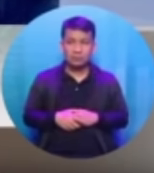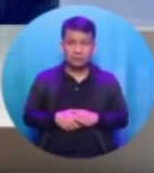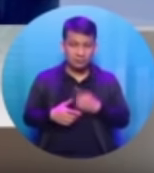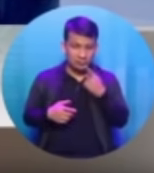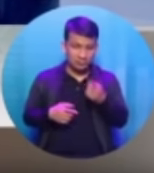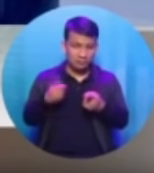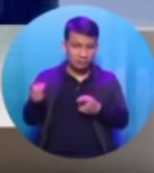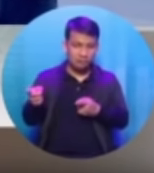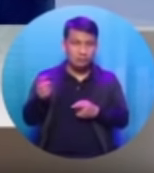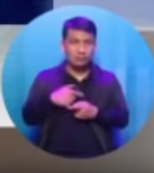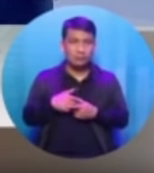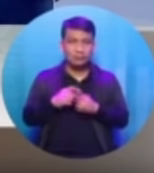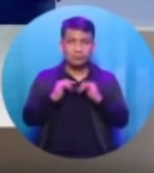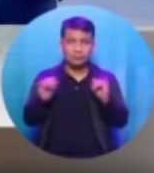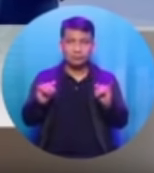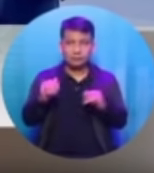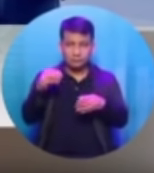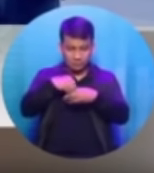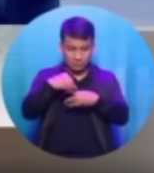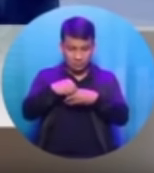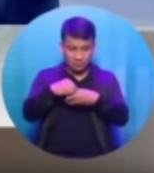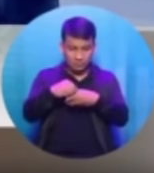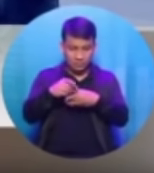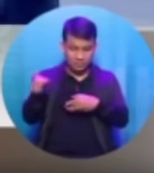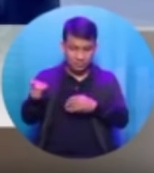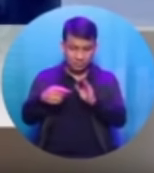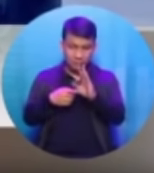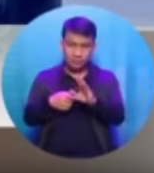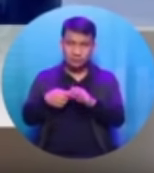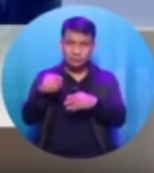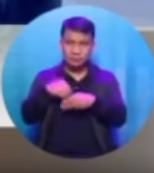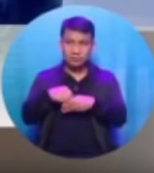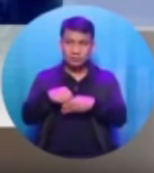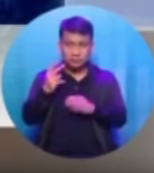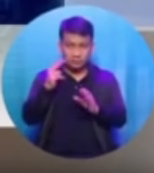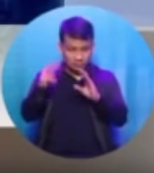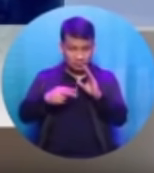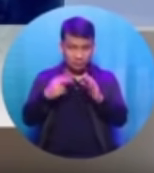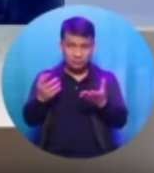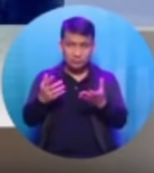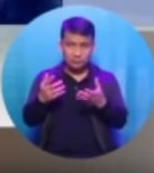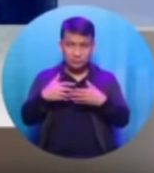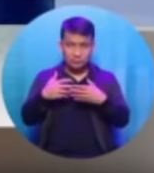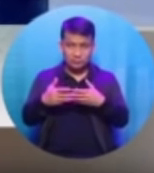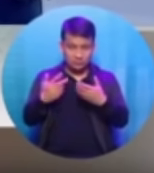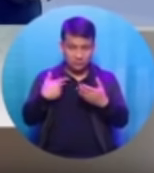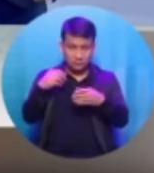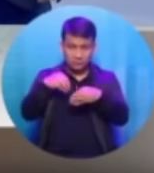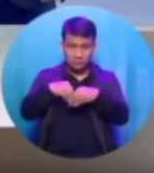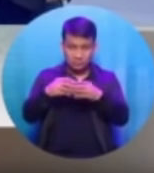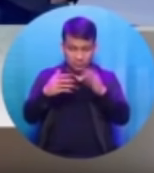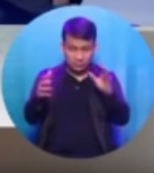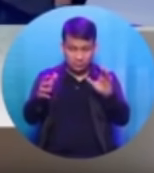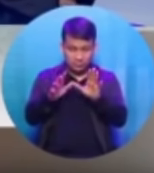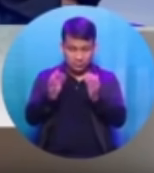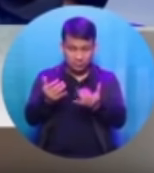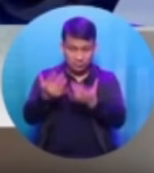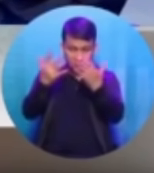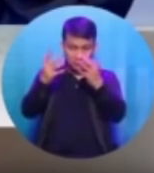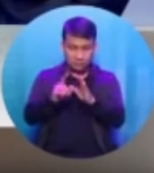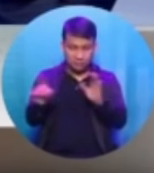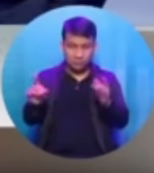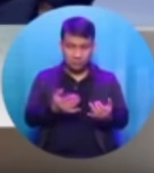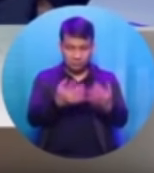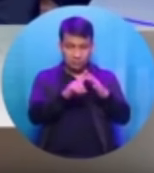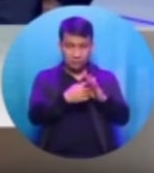raw eh. Dapat, tulad nito, sa loob sila ng, katulad nito, kung nanonood ka ng video, sa loob ng bodega. Dapat sa loob ng bodega, may fire exit dyan. Paano